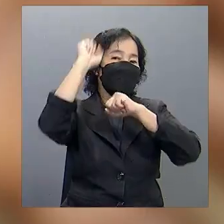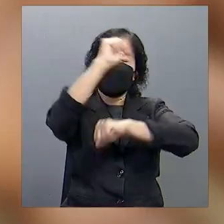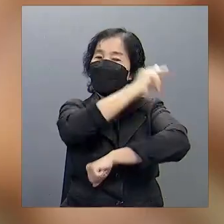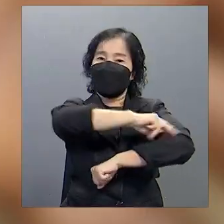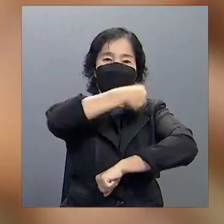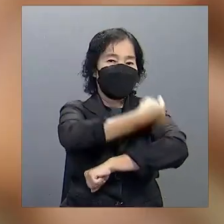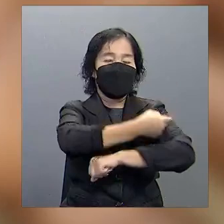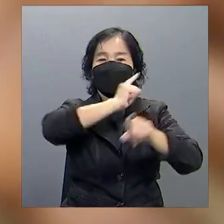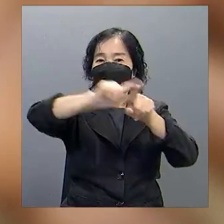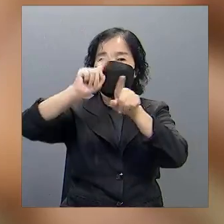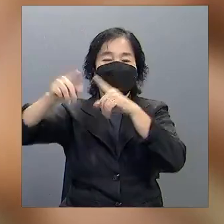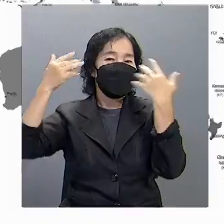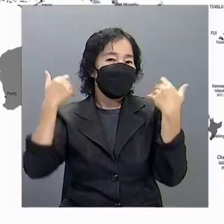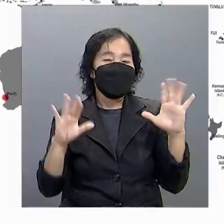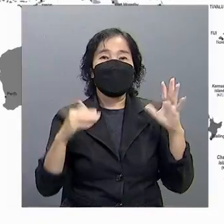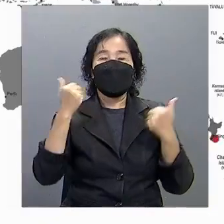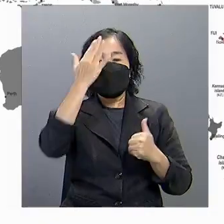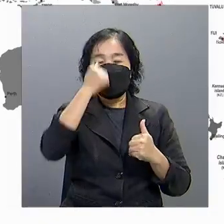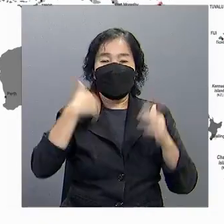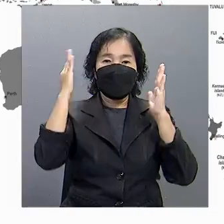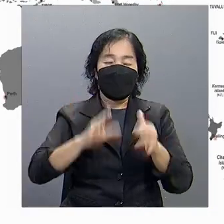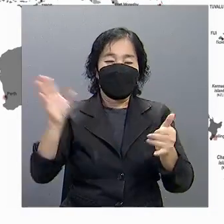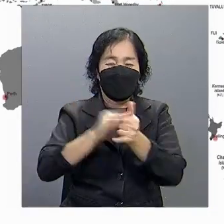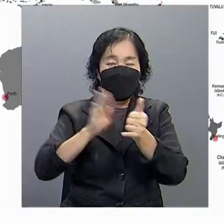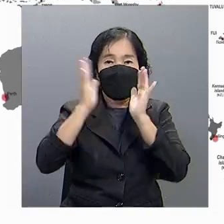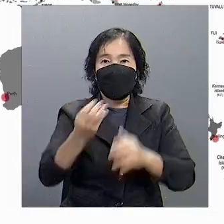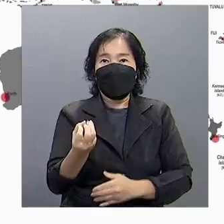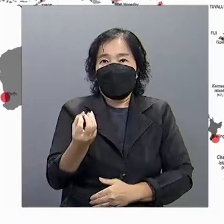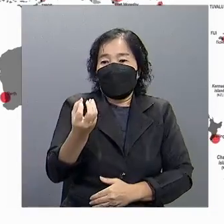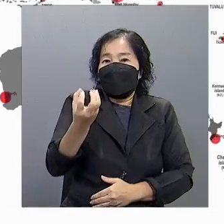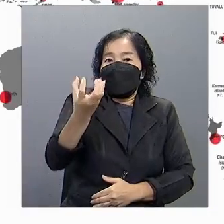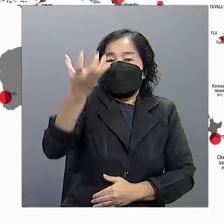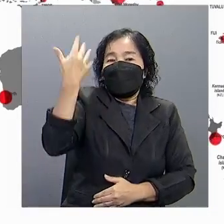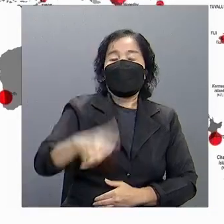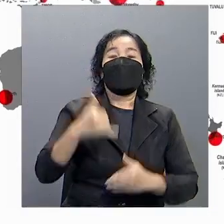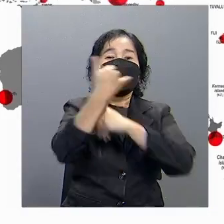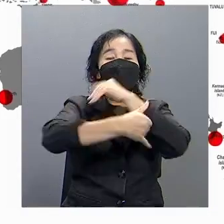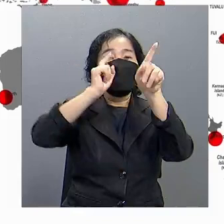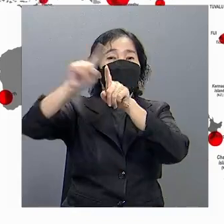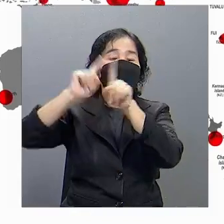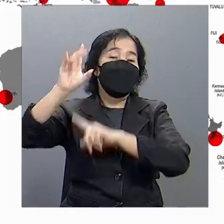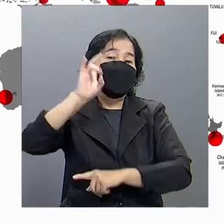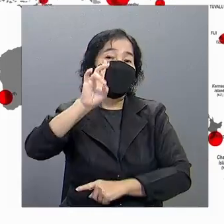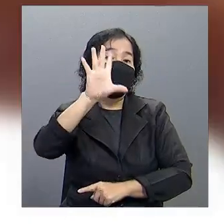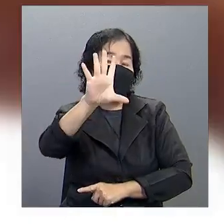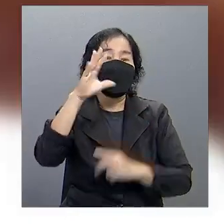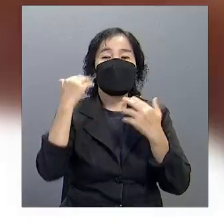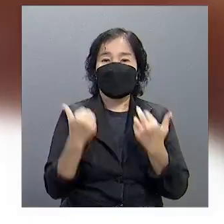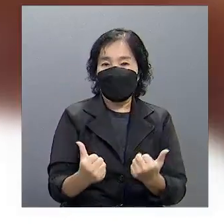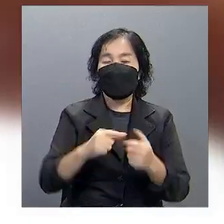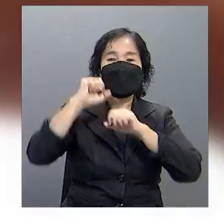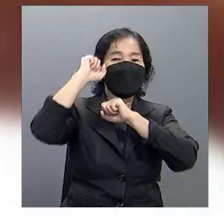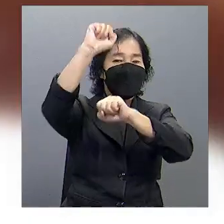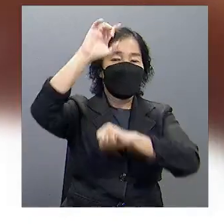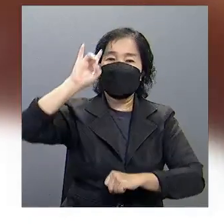จำนวนผู้ติดเชื้อเพิ่มสูงขึ้นมากกว่า 20,000 คนใน75ประเทศทั่วโลกซึ่งการประกาศนี้จะใช้กับสถานการณ์ที่ร้ายแรงไม่ปกติ